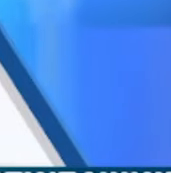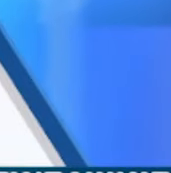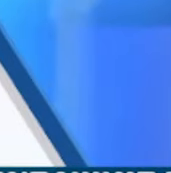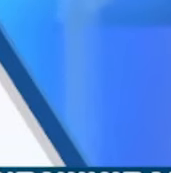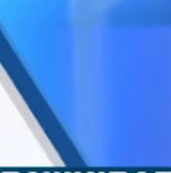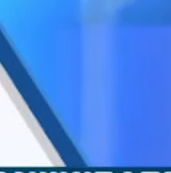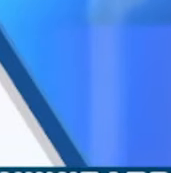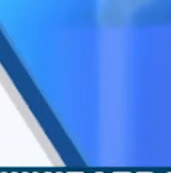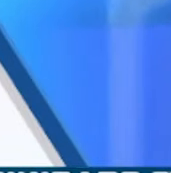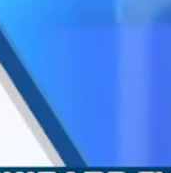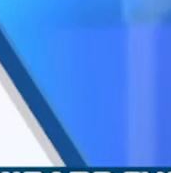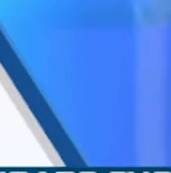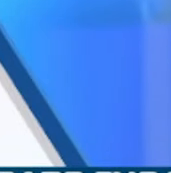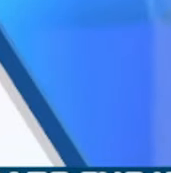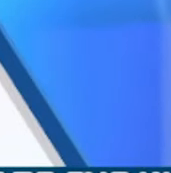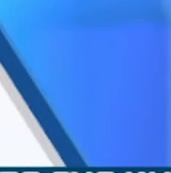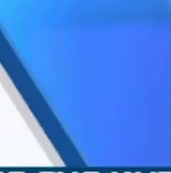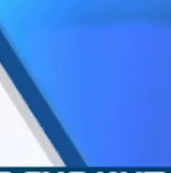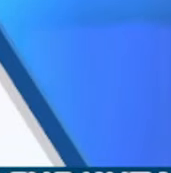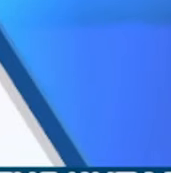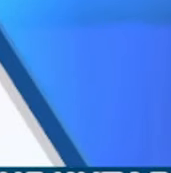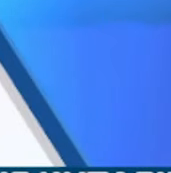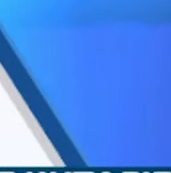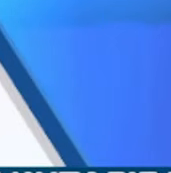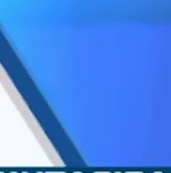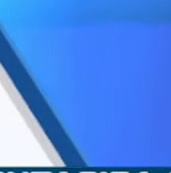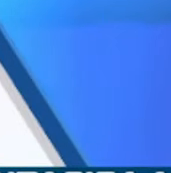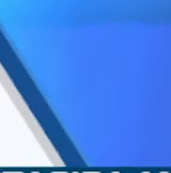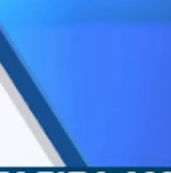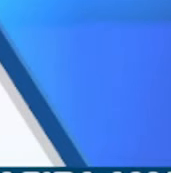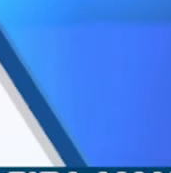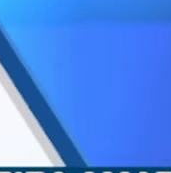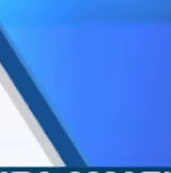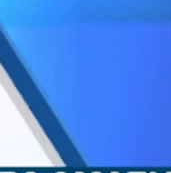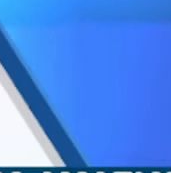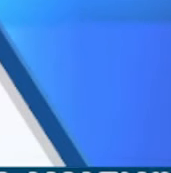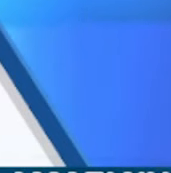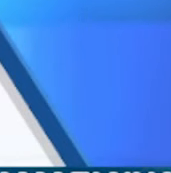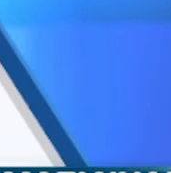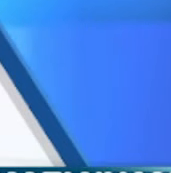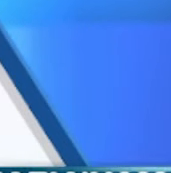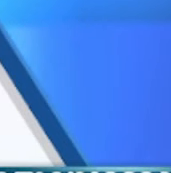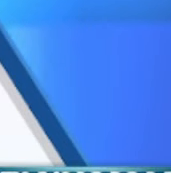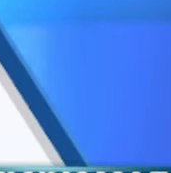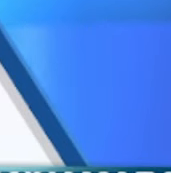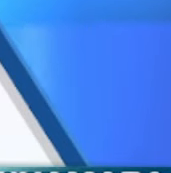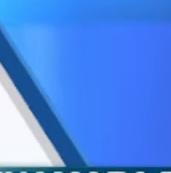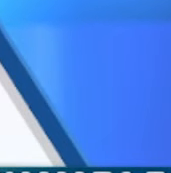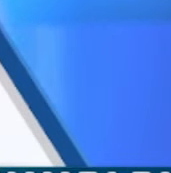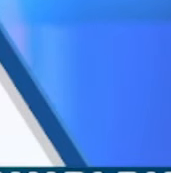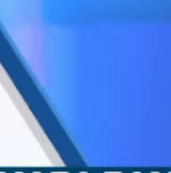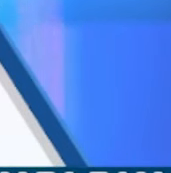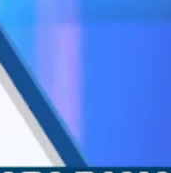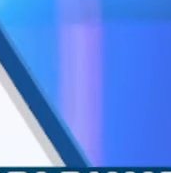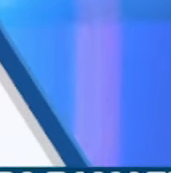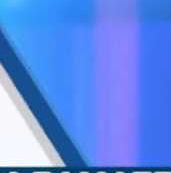cya Nzeyimana Théogène. Ibitekerezo byanyu byari byinshi, tunabashimira cyane. Ati: ikibazo gifite aho gihuriye n'ingaruka za Jenoside